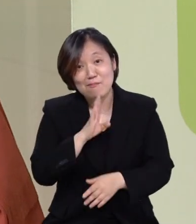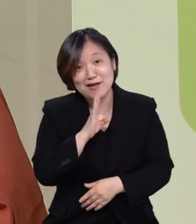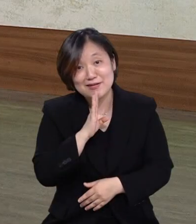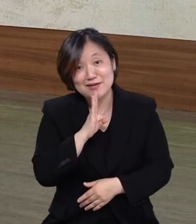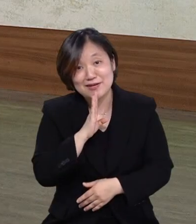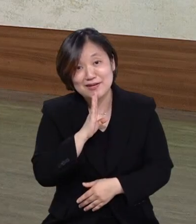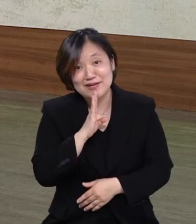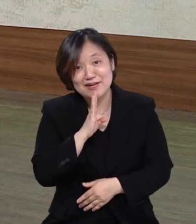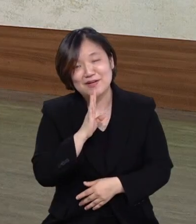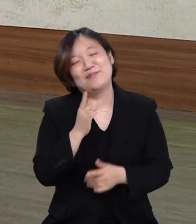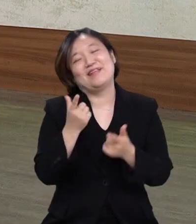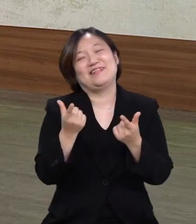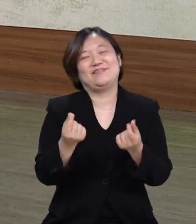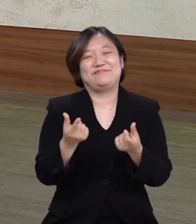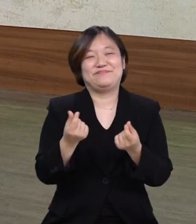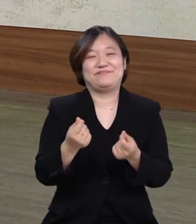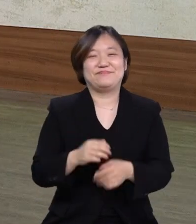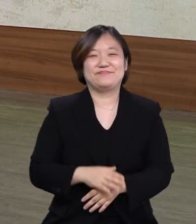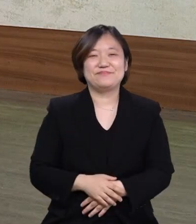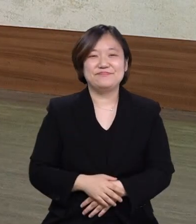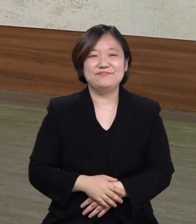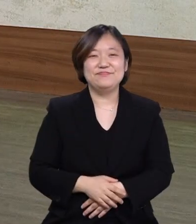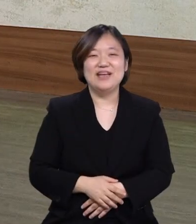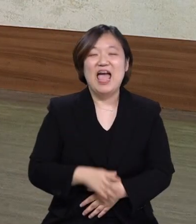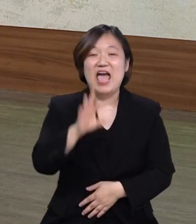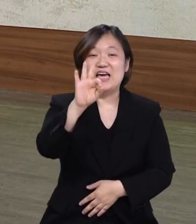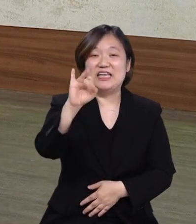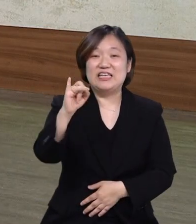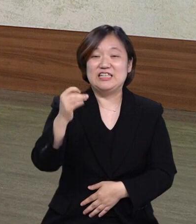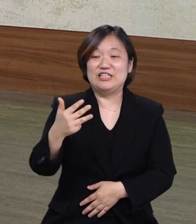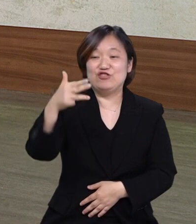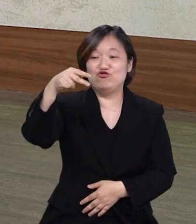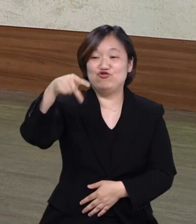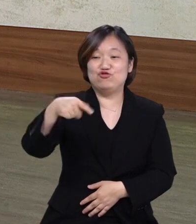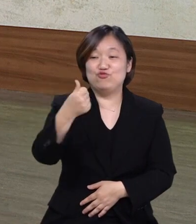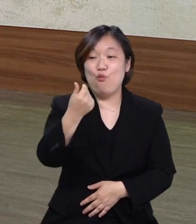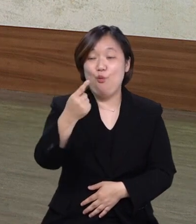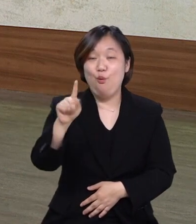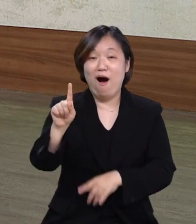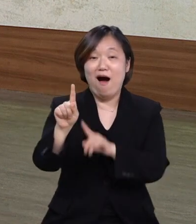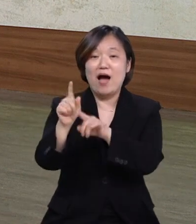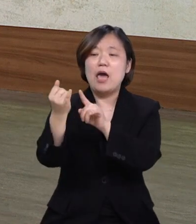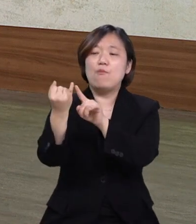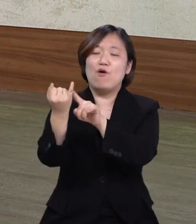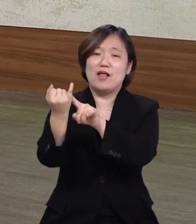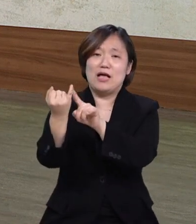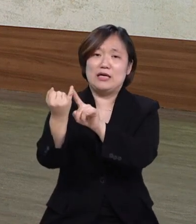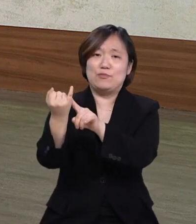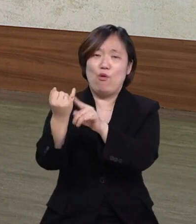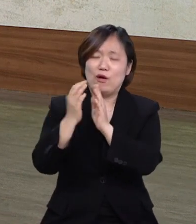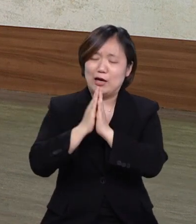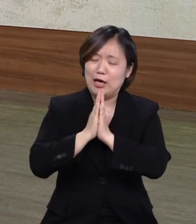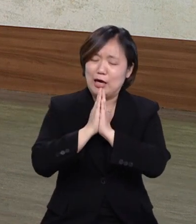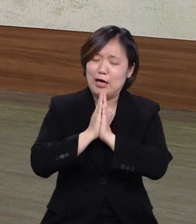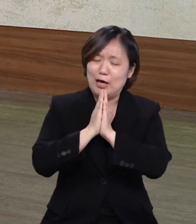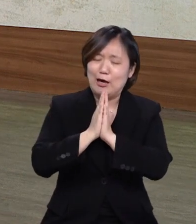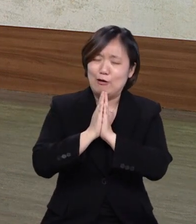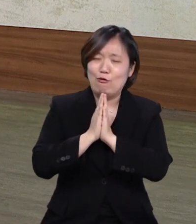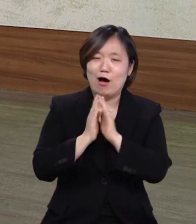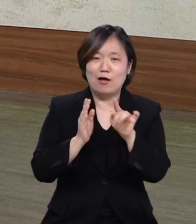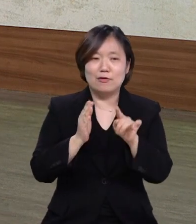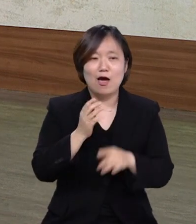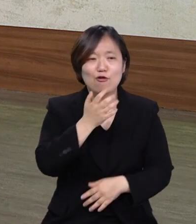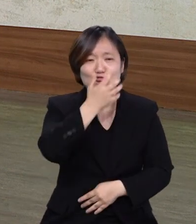아니나 다를까 그 일조와 불자님도 오른쪽 골반뼈에서 뱀이 쑥 뽑혀 나가는 꿈을